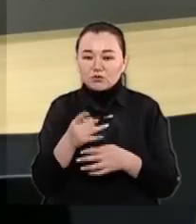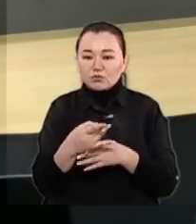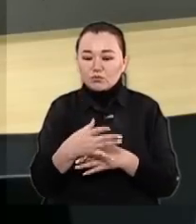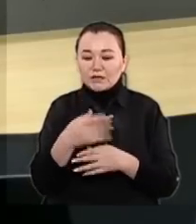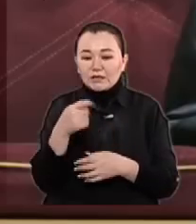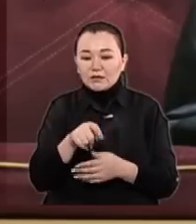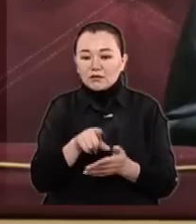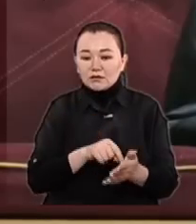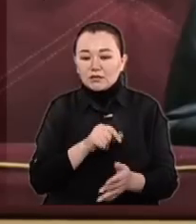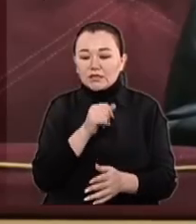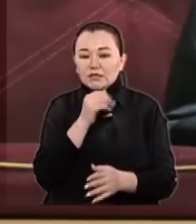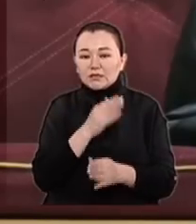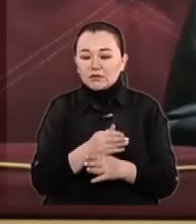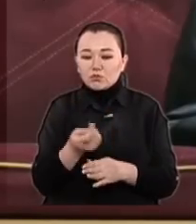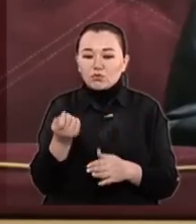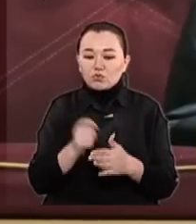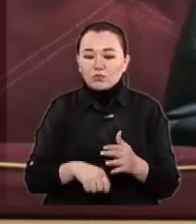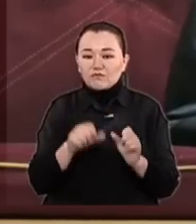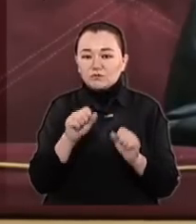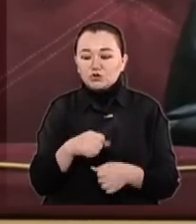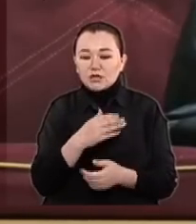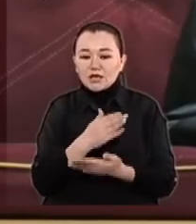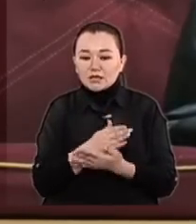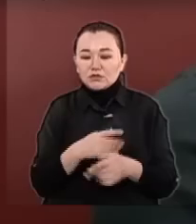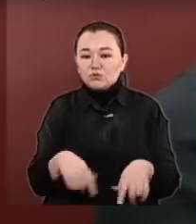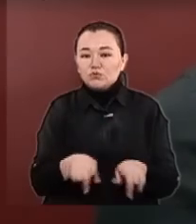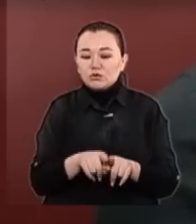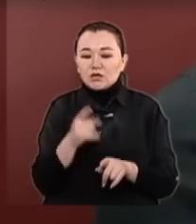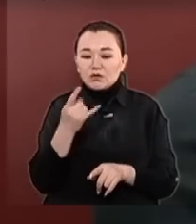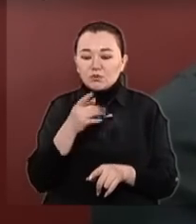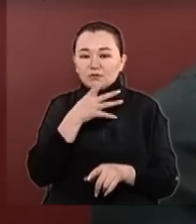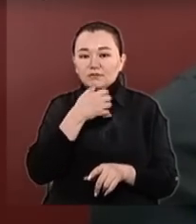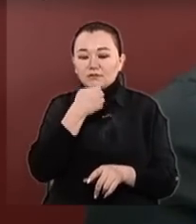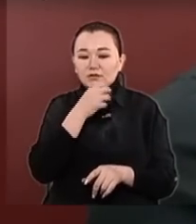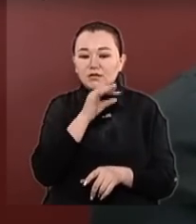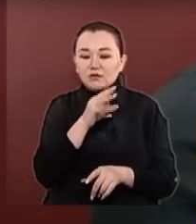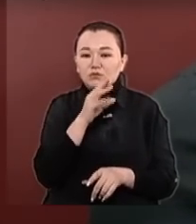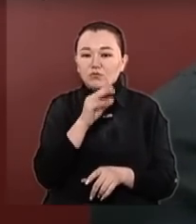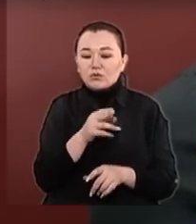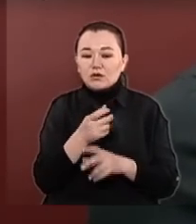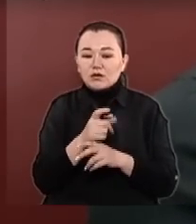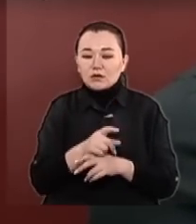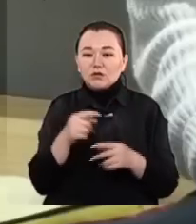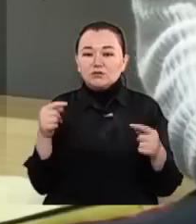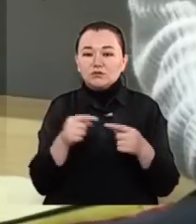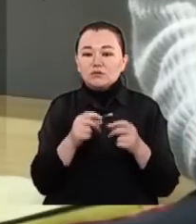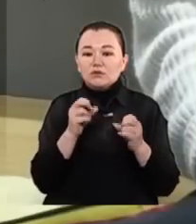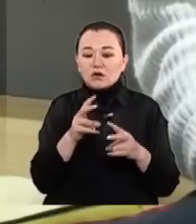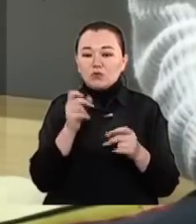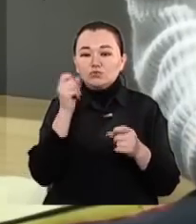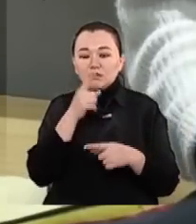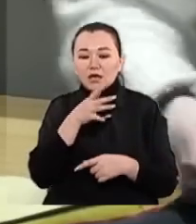ешқашан жүктей алмайтындай бұғаттауына мүмкіндік бар екен. Дегенмен бала жасын TikTok өкілдерінің дәлме-дәл қалай